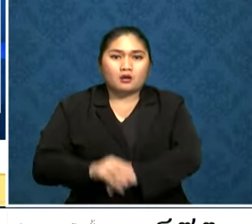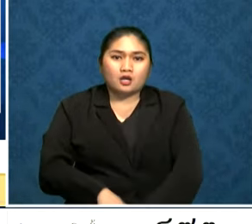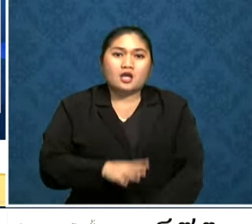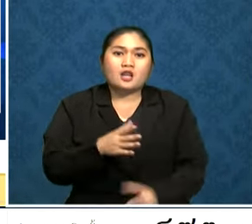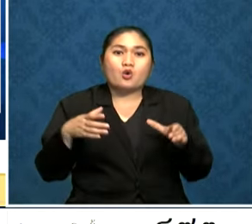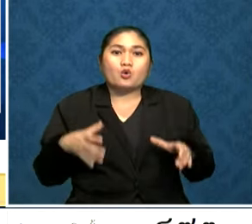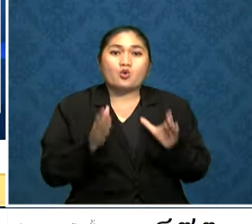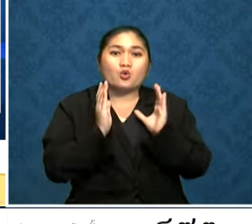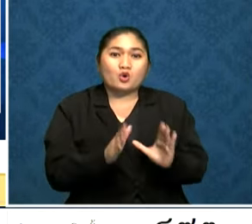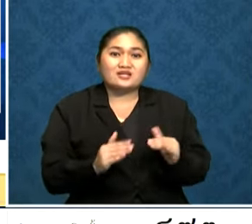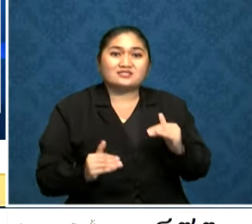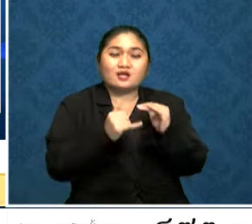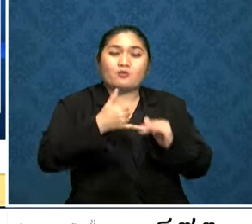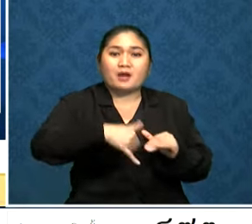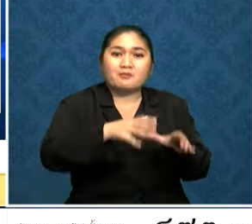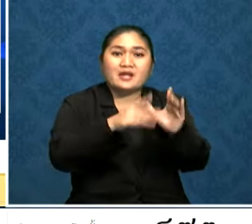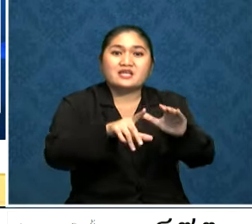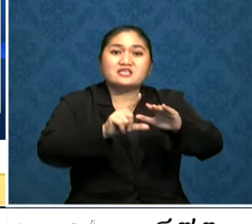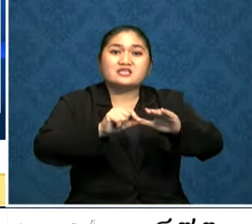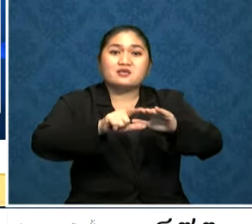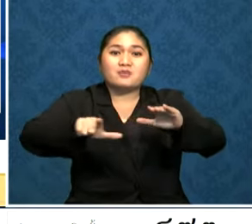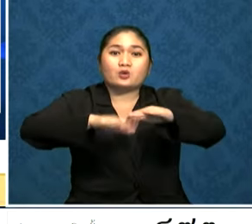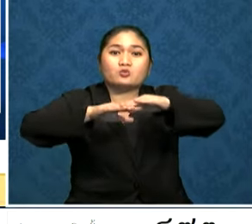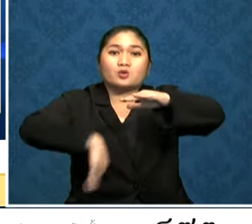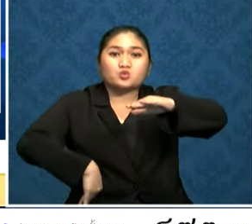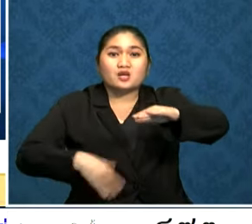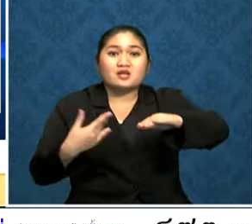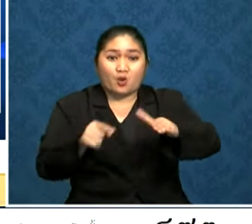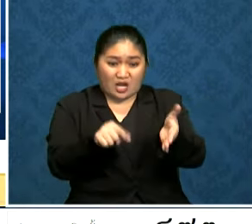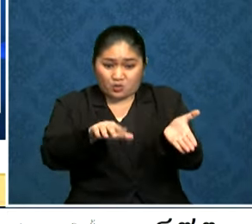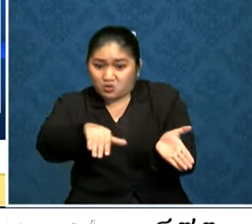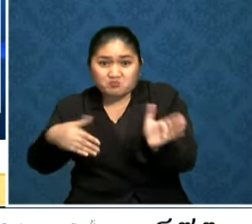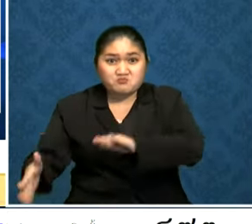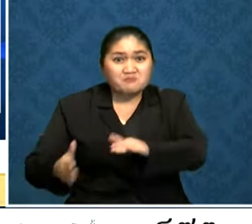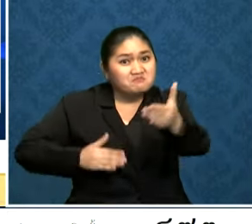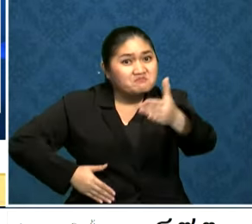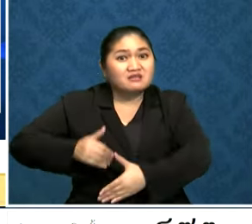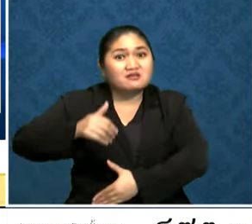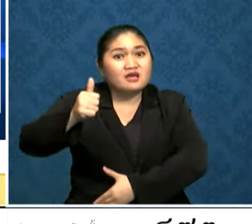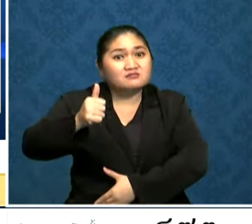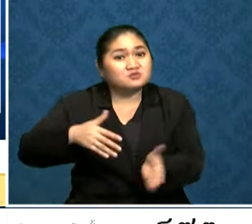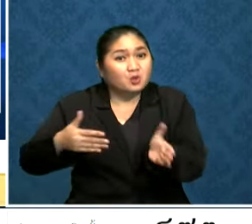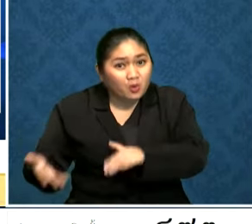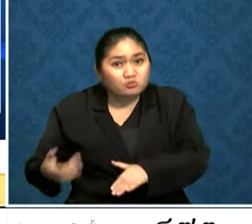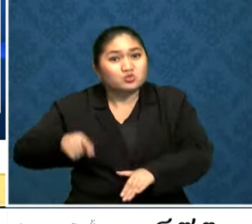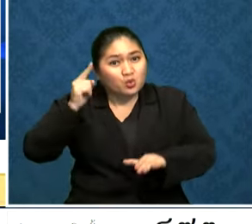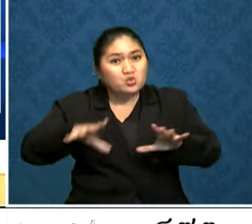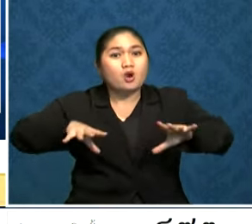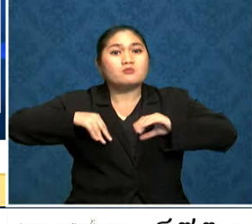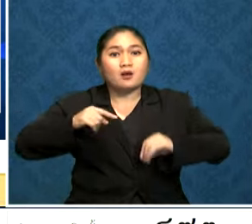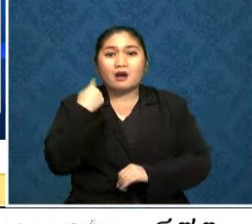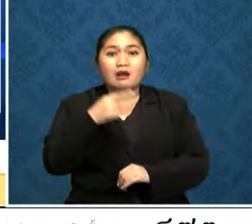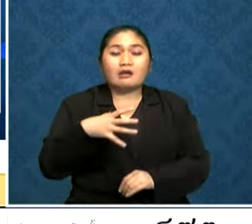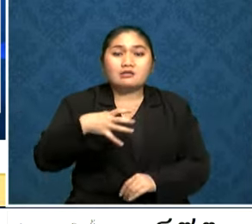เหอเพียงไมถึง 20 ลานคนซึกจะทำให้ประชามติและรบ persone ¡!นั้ถกความได้สมเร็ทั้ ที่นะวันนั้กตองยอมรัวาคนทอย